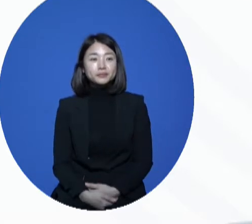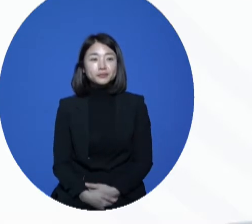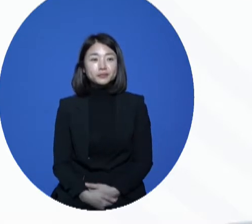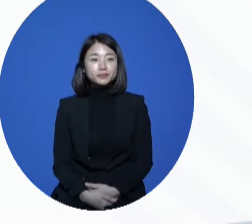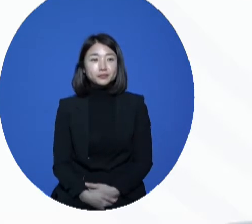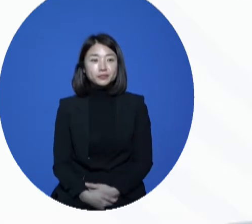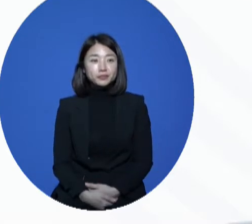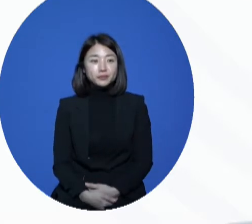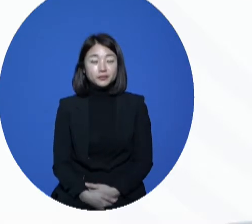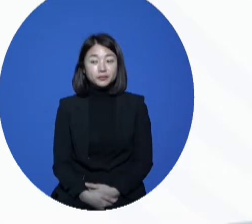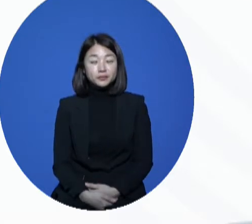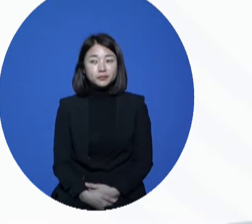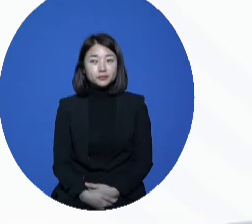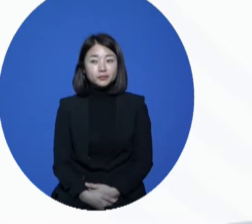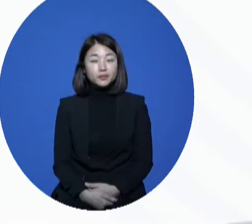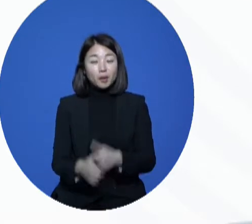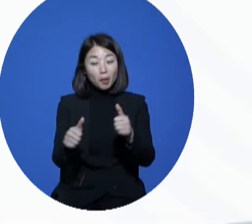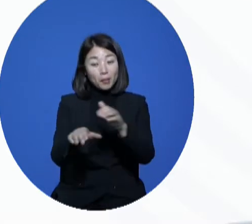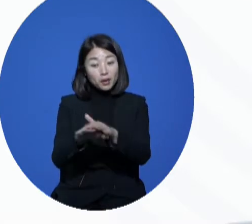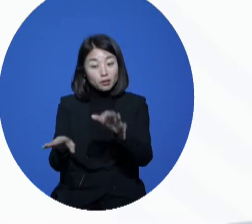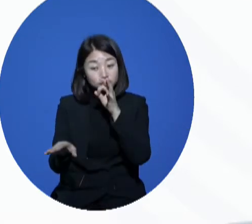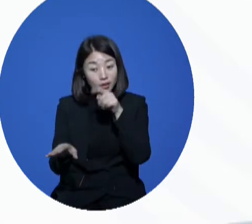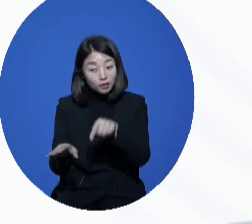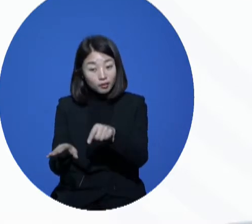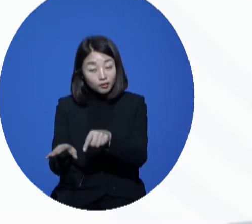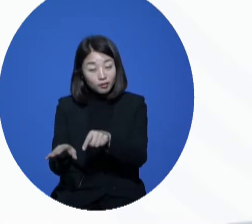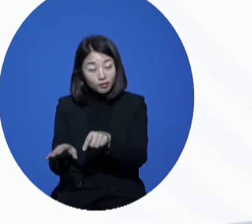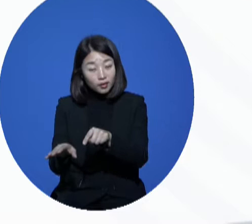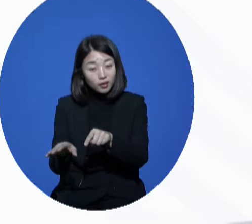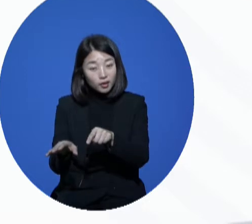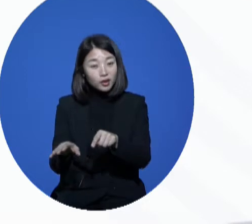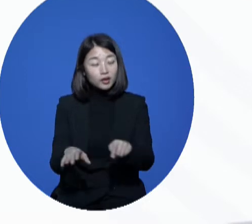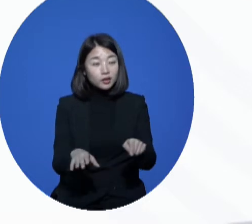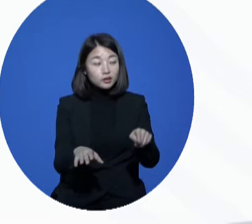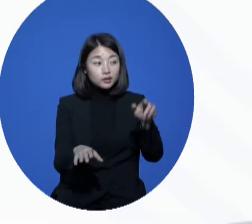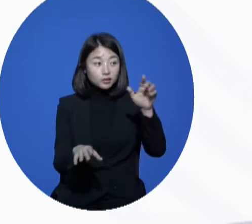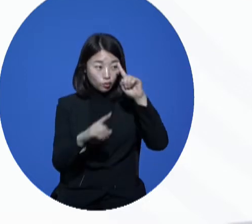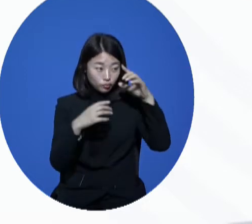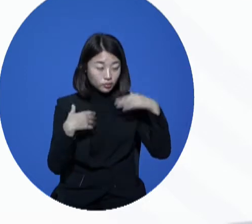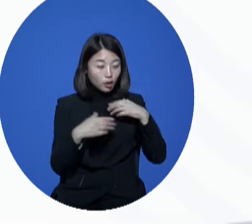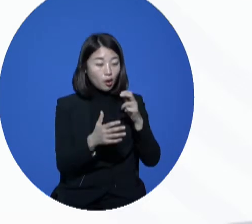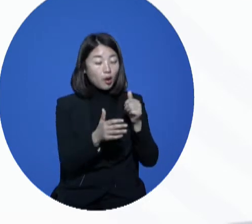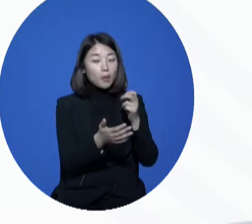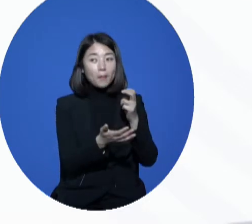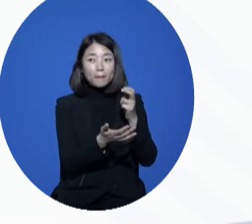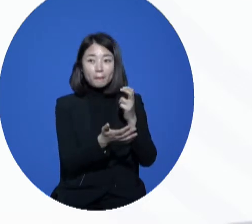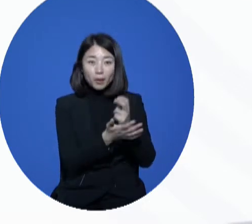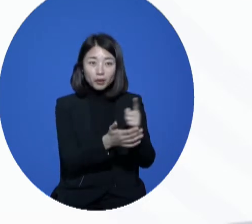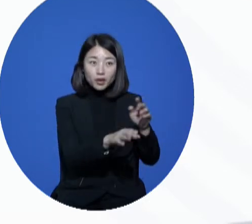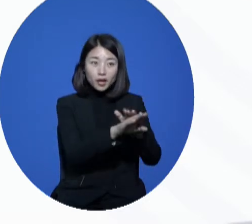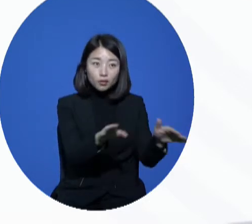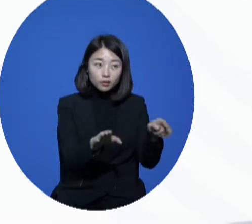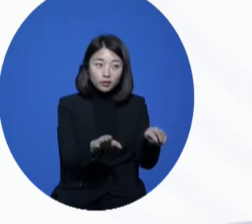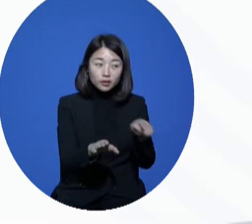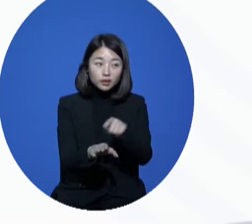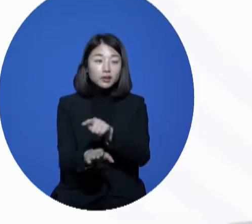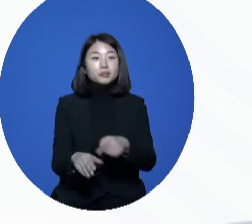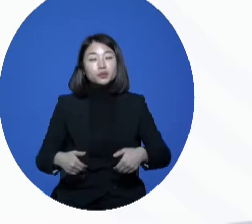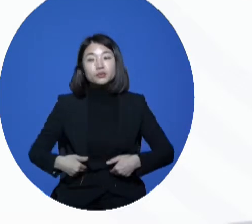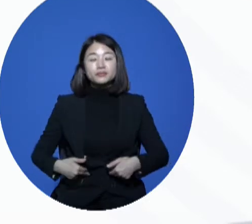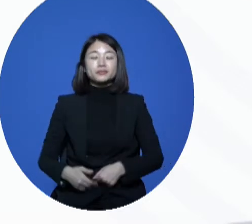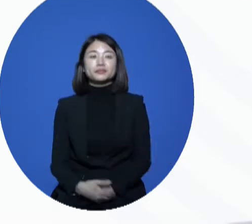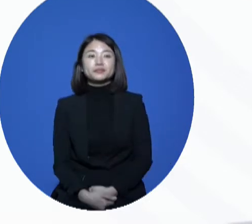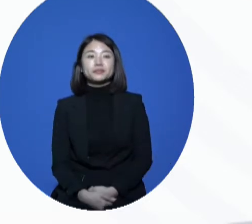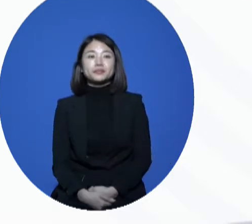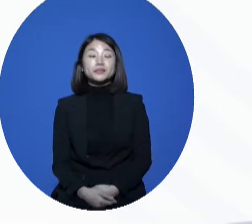차원에서 법적인 조치들, 전국 차원에서 법적인 조치, 그리고 국제적인 차원에서의 이런 조치들이